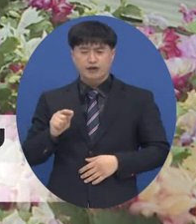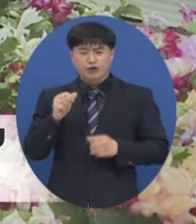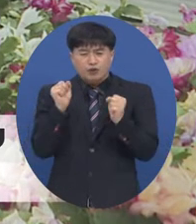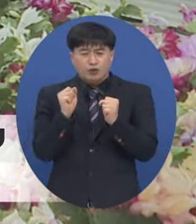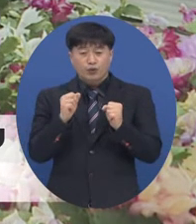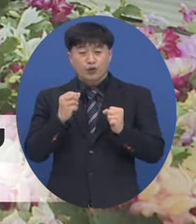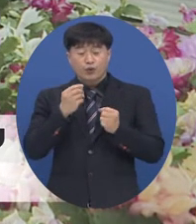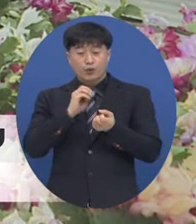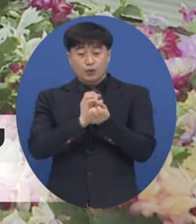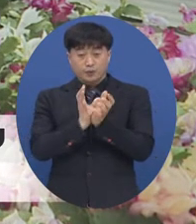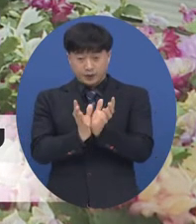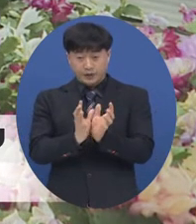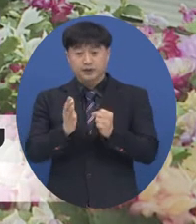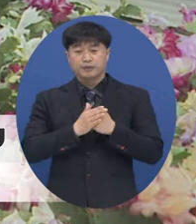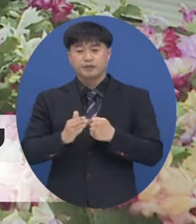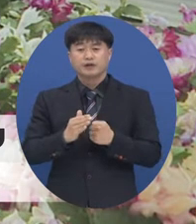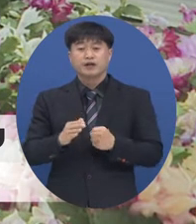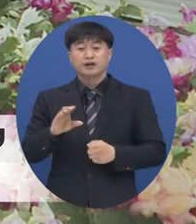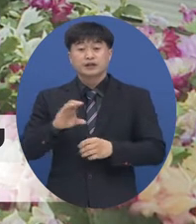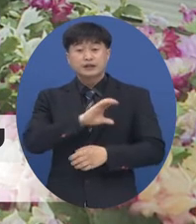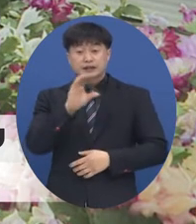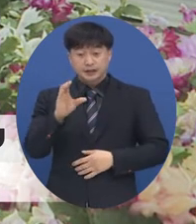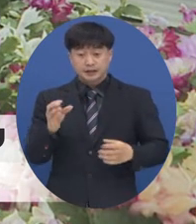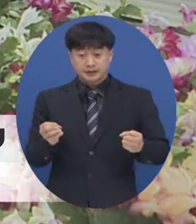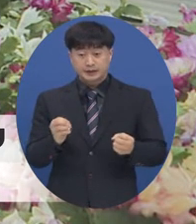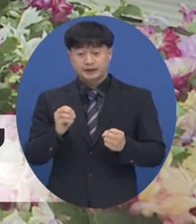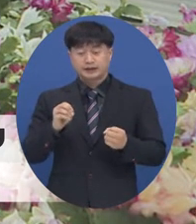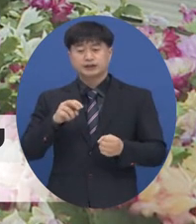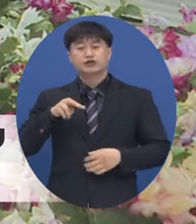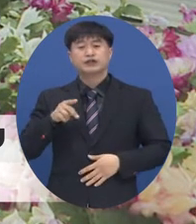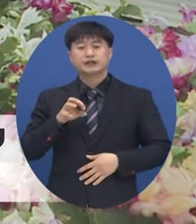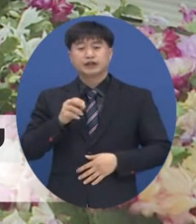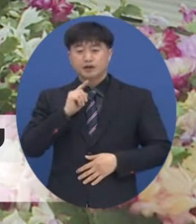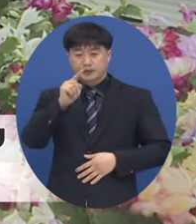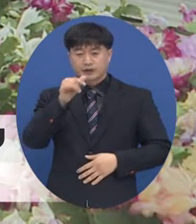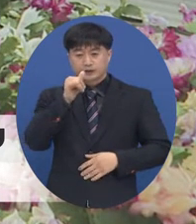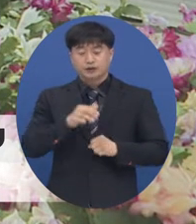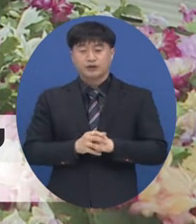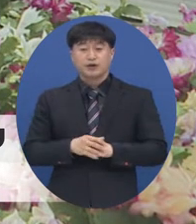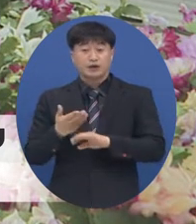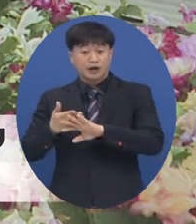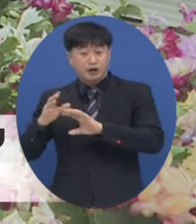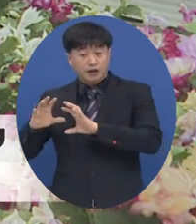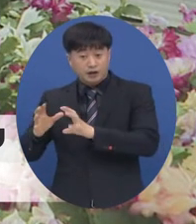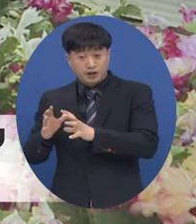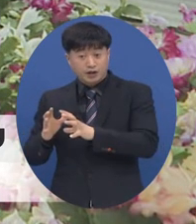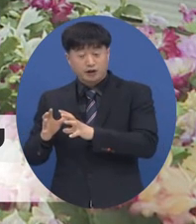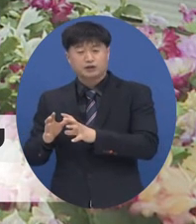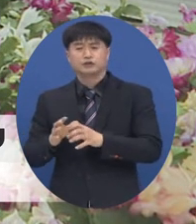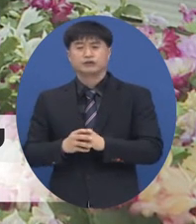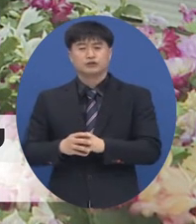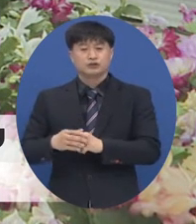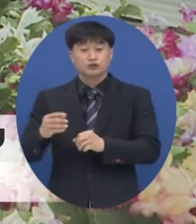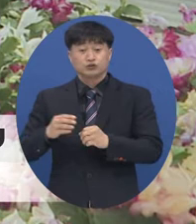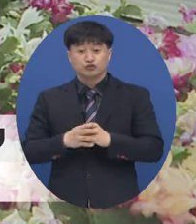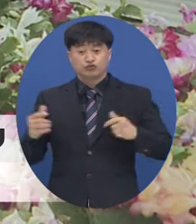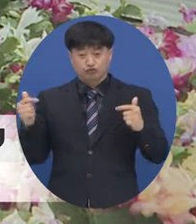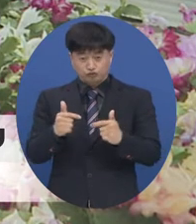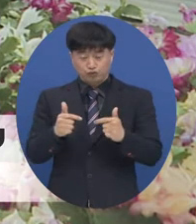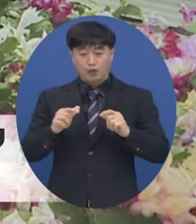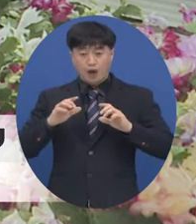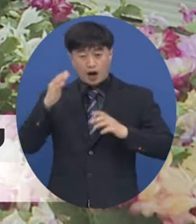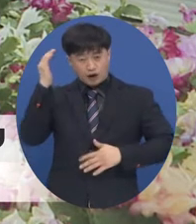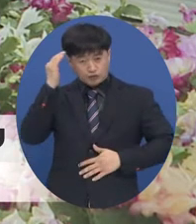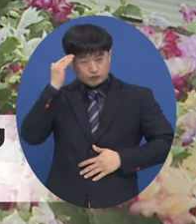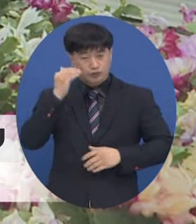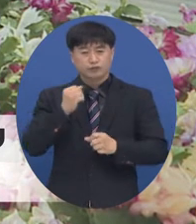불리는데요 해외 품종 위주의 시장에서 벗어나게 위해 경기도농업기술원 은 국산 품종을 개발해 꾸준히 늘려 나가고 있습니다